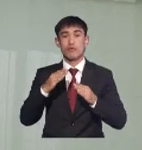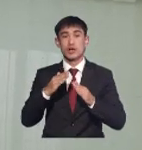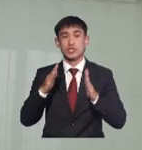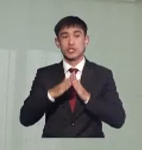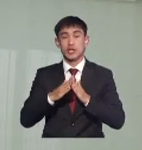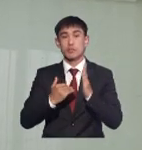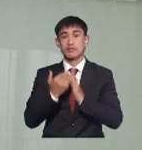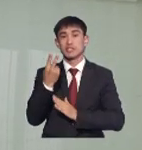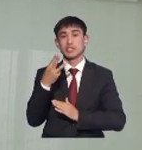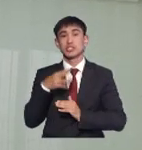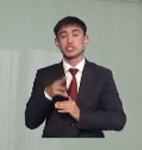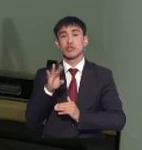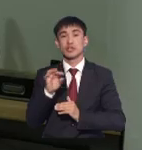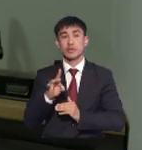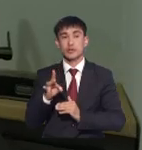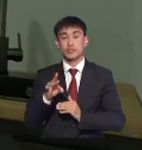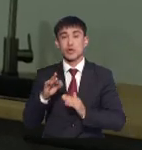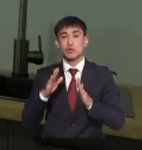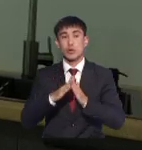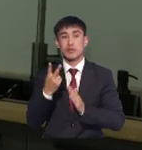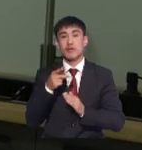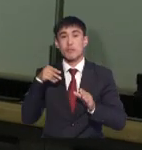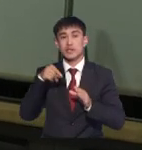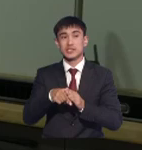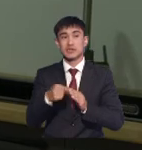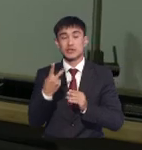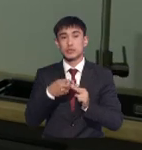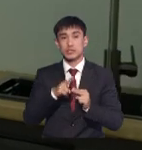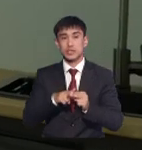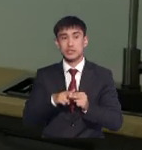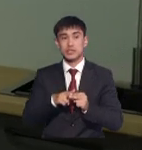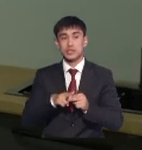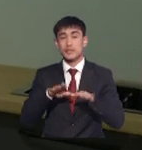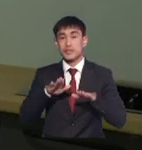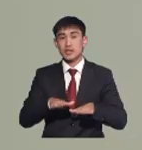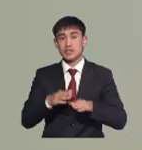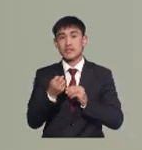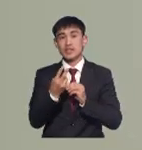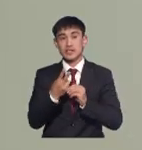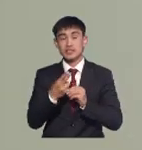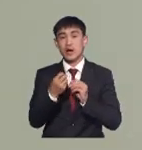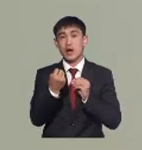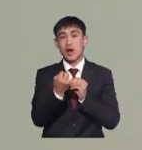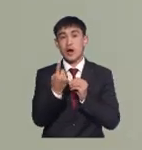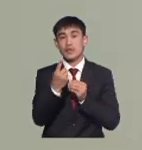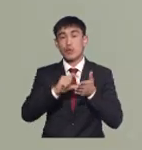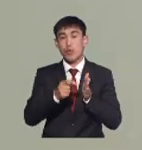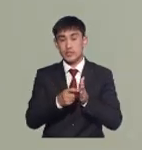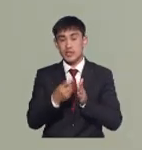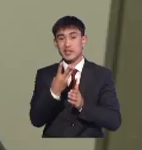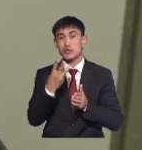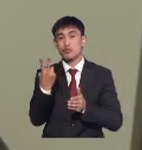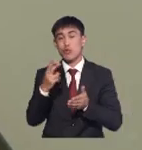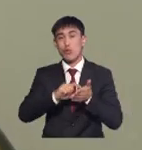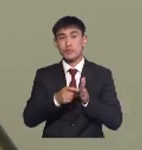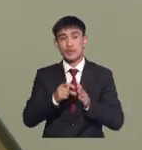превышает 3000 квадратных метров. В доме два подъезда, в одном из которых расположены 12 однокомнатных и 3